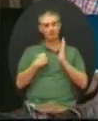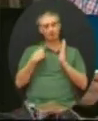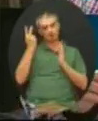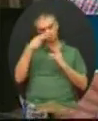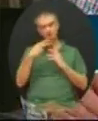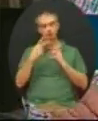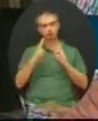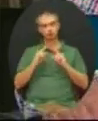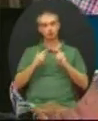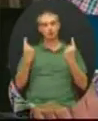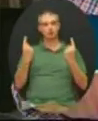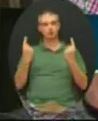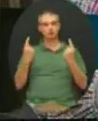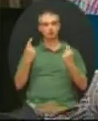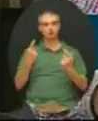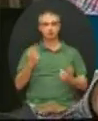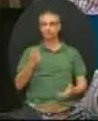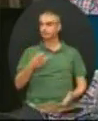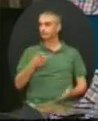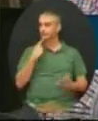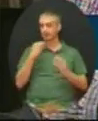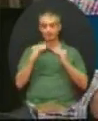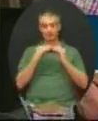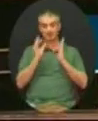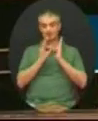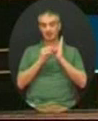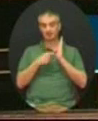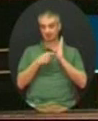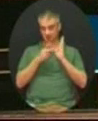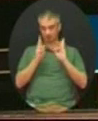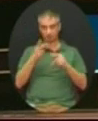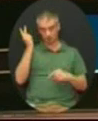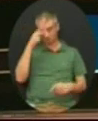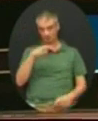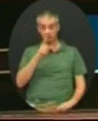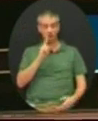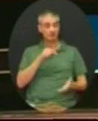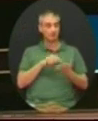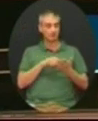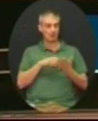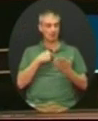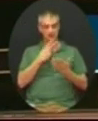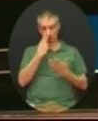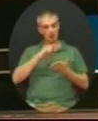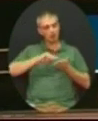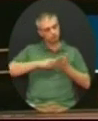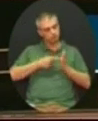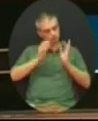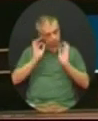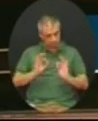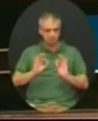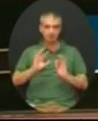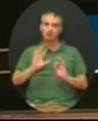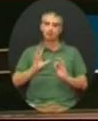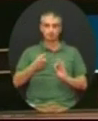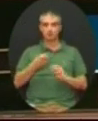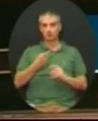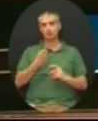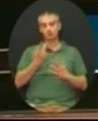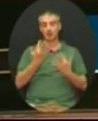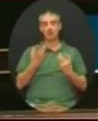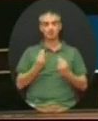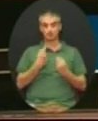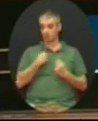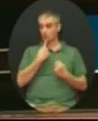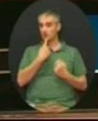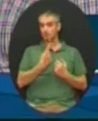בכל זאת אחרת. זאת אומרת, לפי הסעיף הזה ניתן לפרש, אבל בגלל שאני רואה את התכלית למה היא מוקמת, והוא מונה כמה דברים, והוא